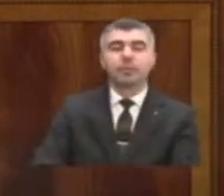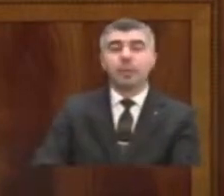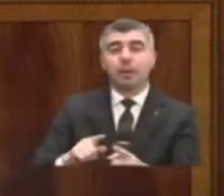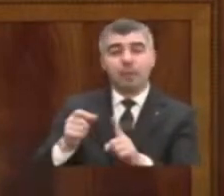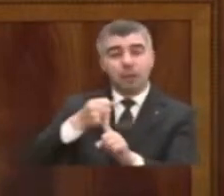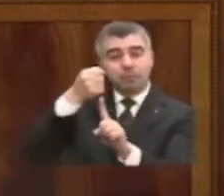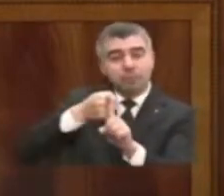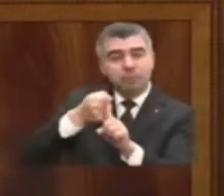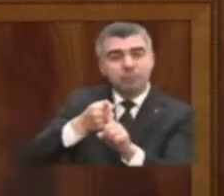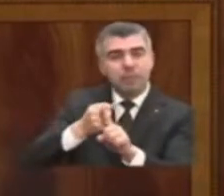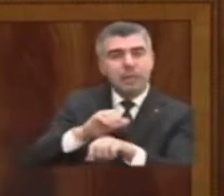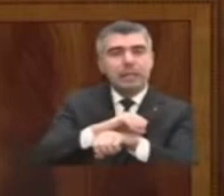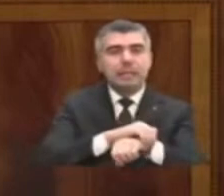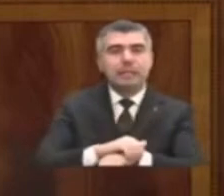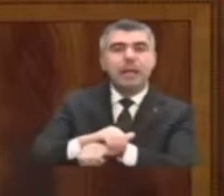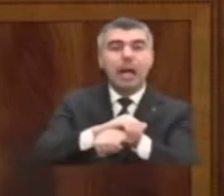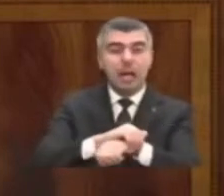قام به الاتحاد